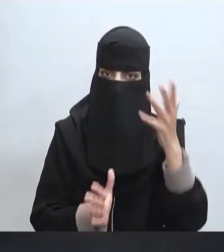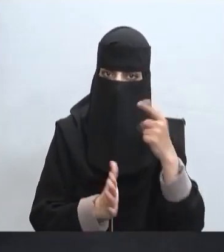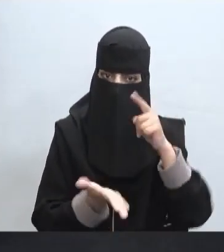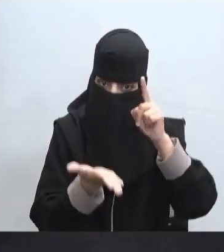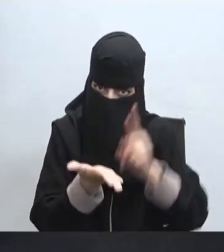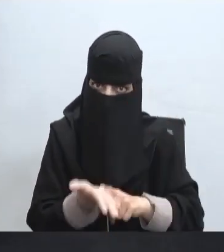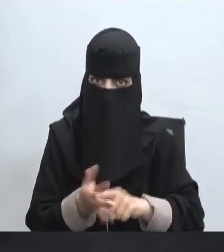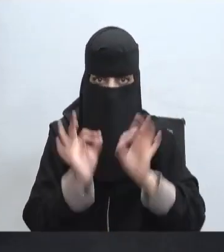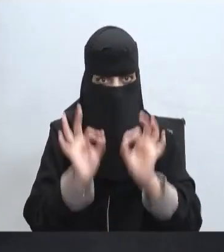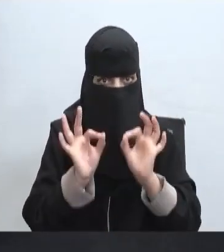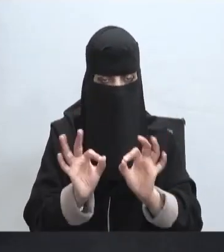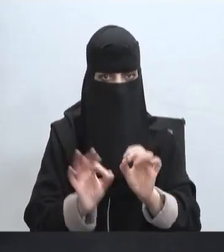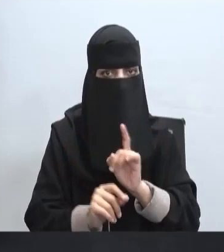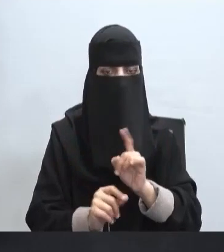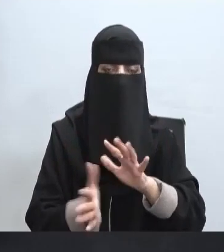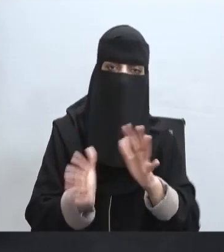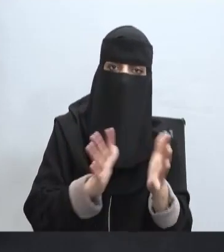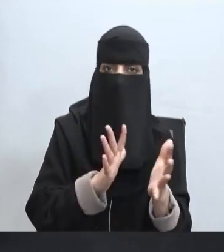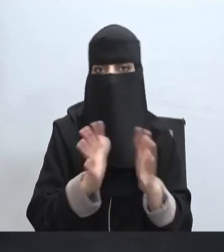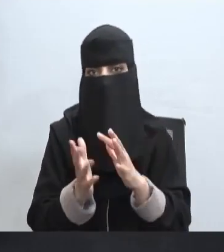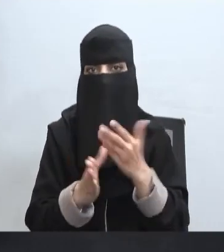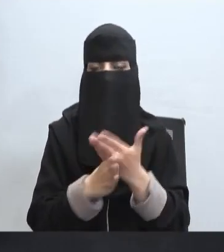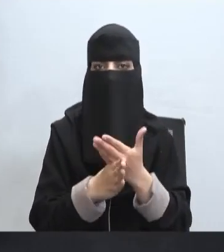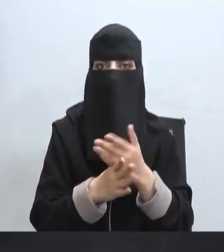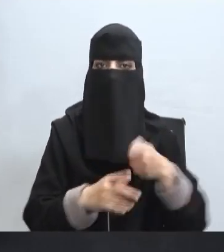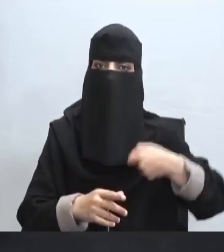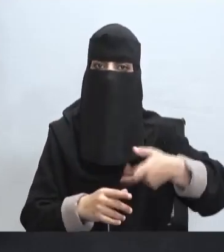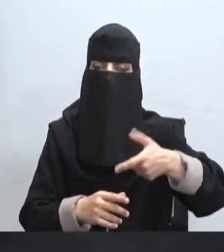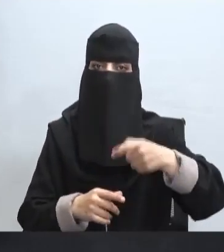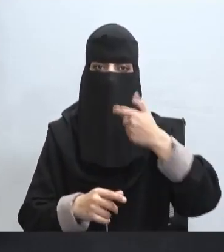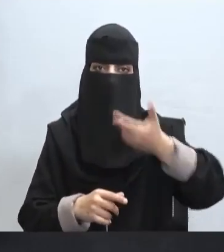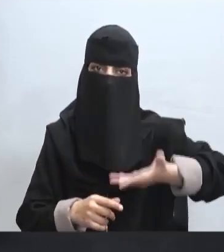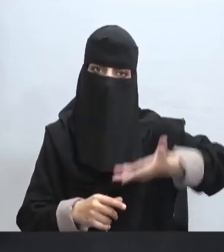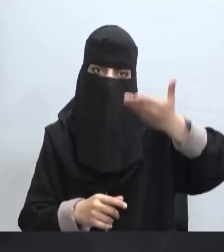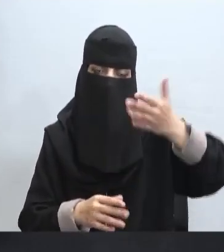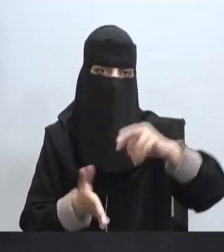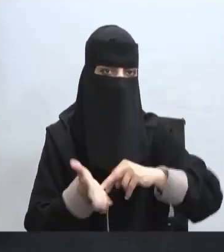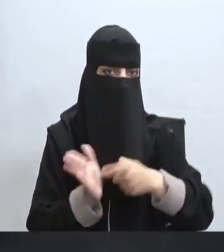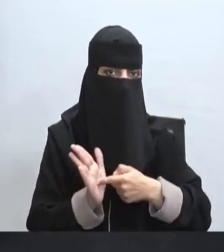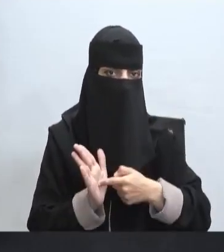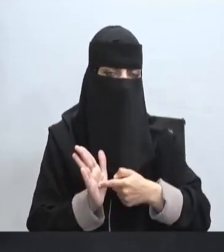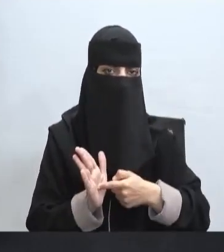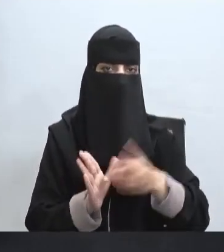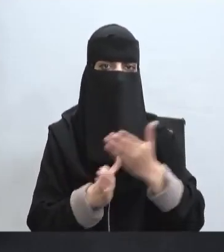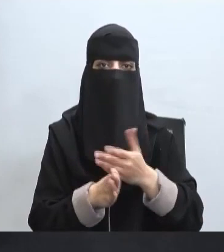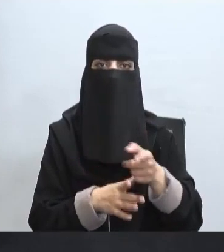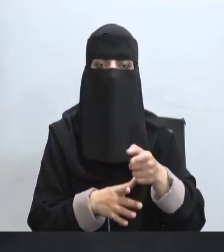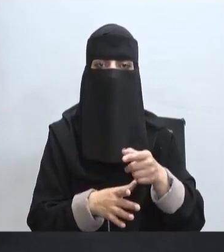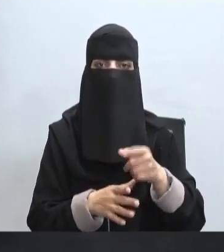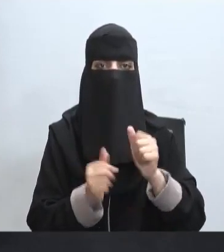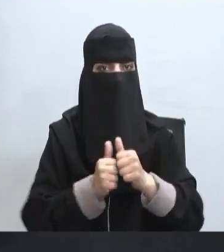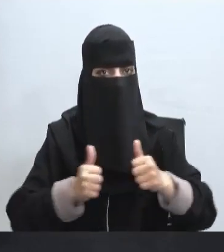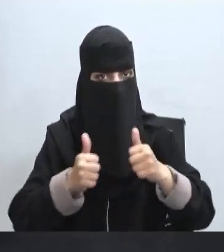بالامور المستقبليه لكن نتوقع ا نفقاتنا في مرحله ما بعد التقاعد لانه سيكون لدينا